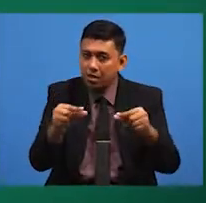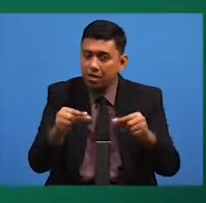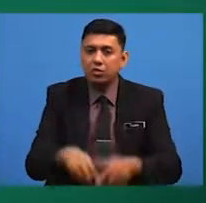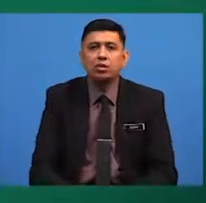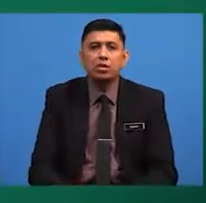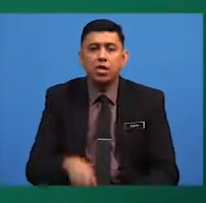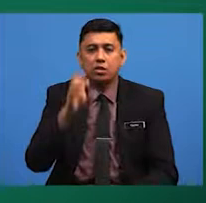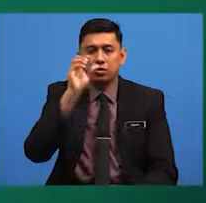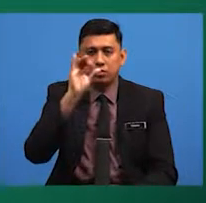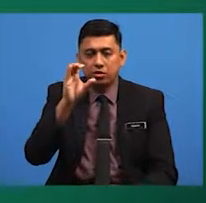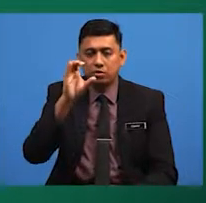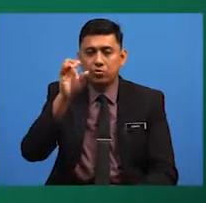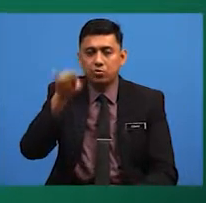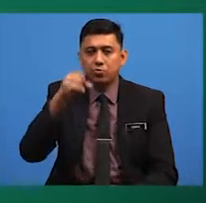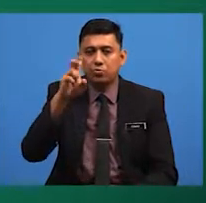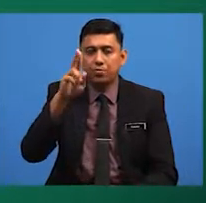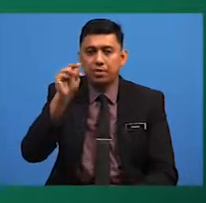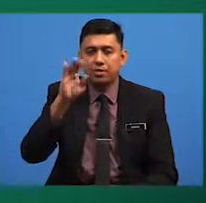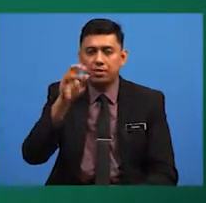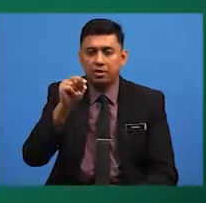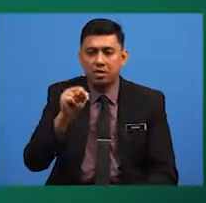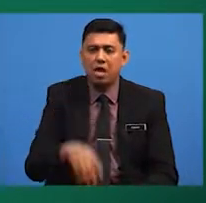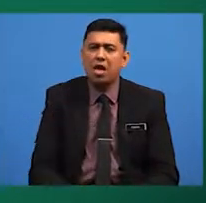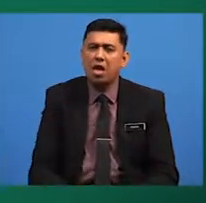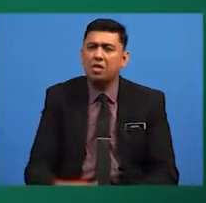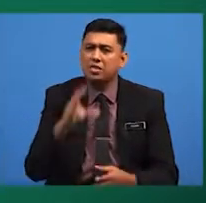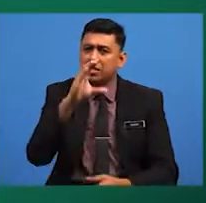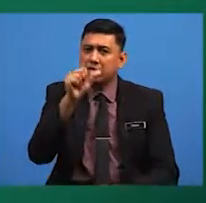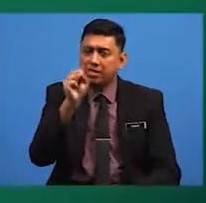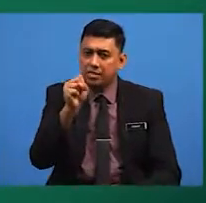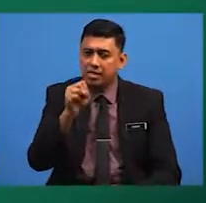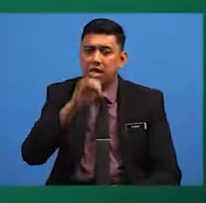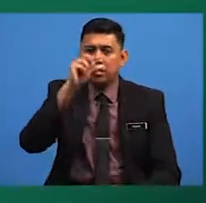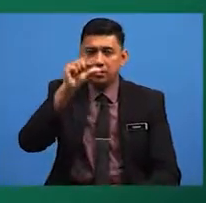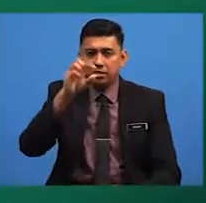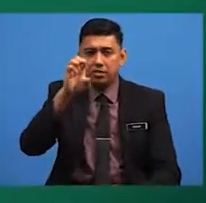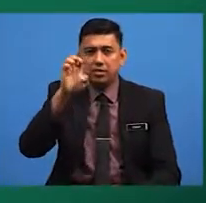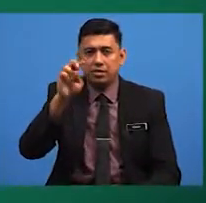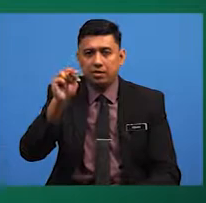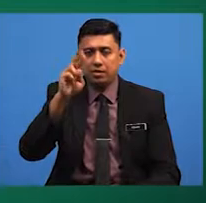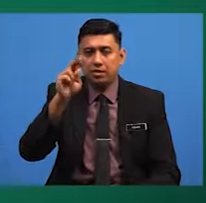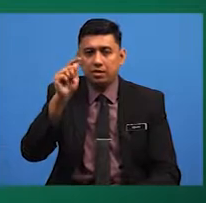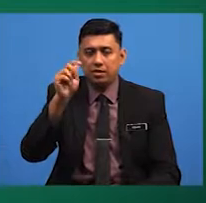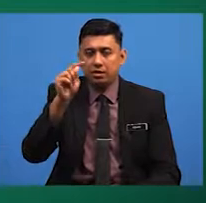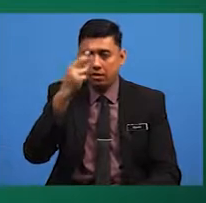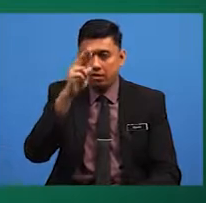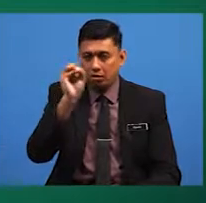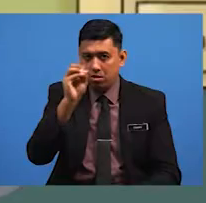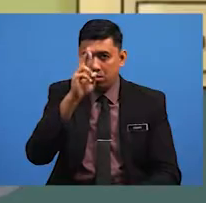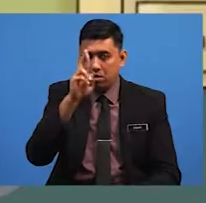bagi mengecas generate seterusnya menghasilkan tenaga elektrik